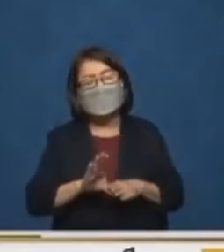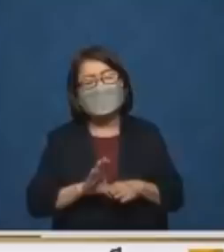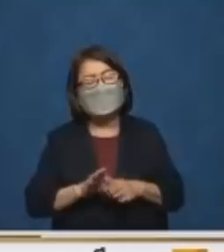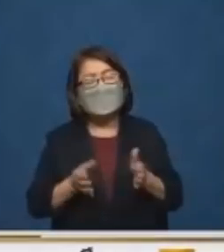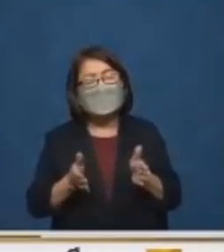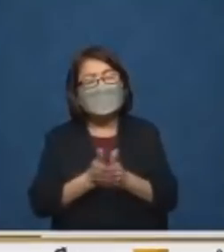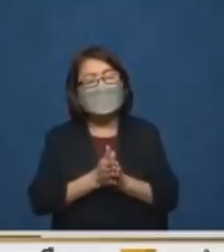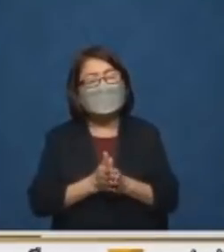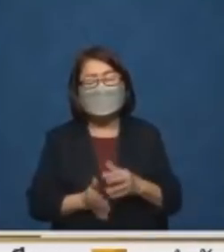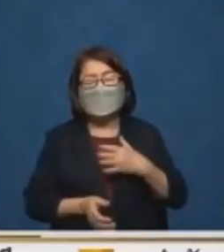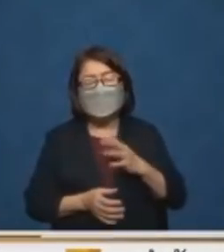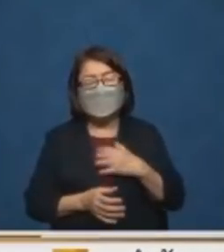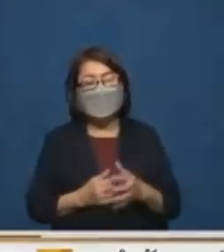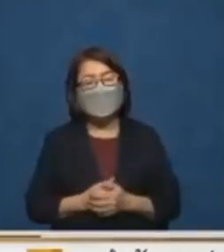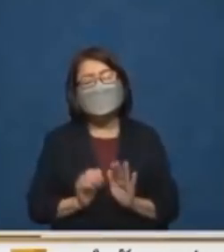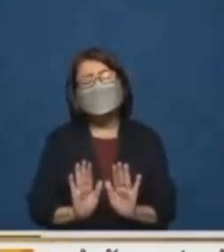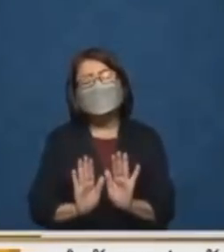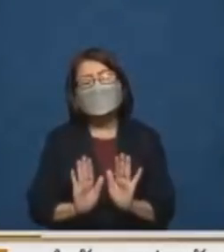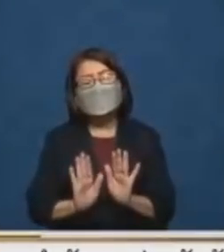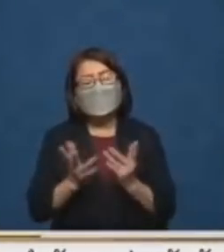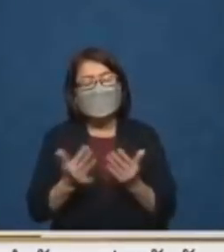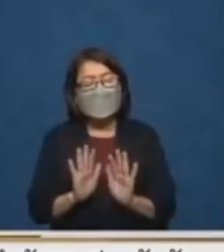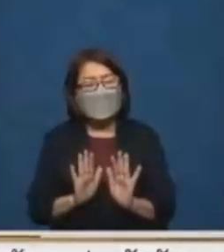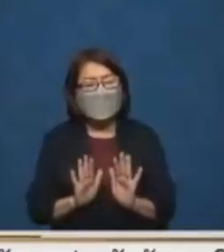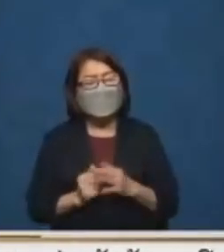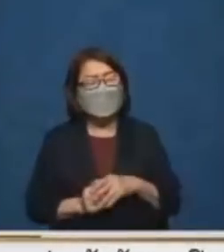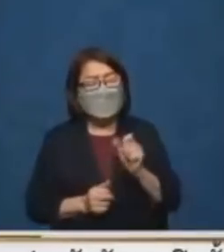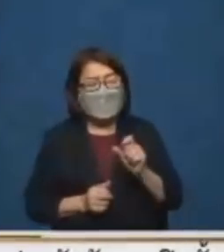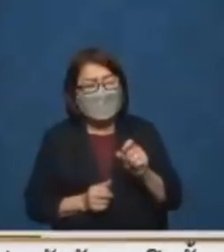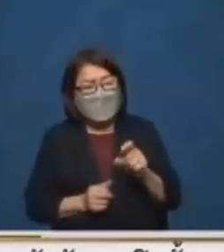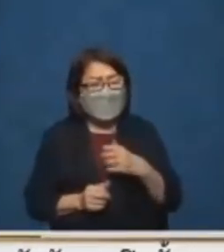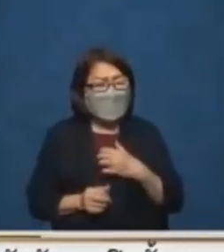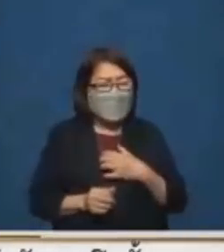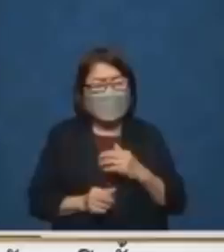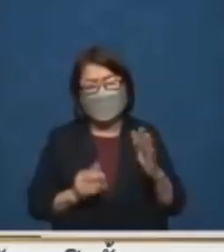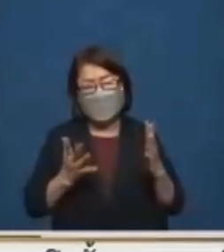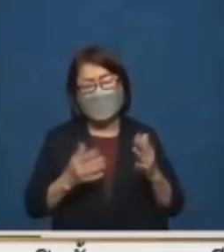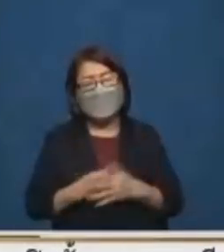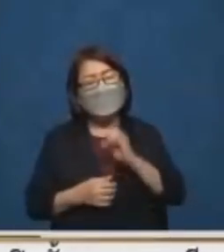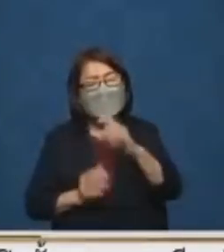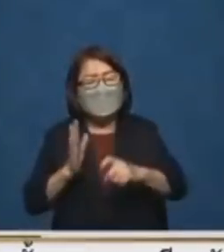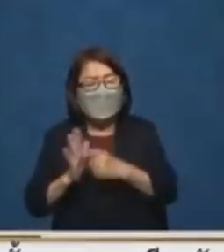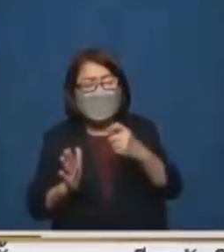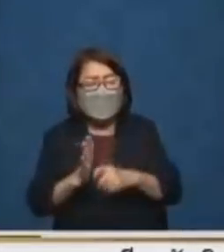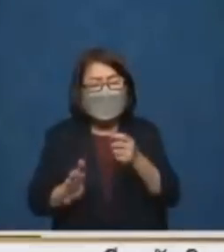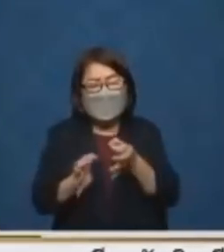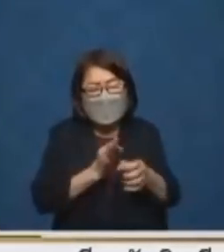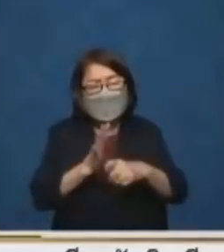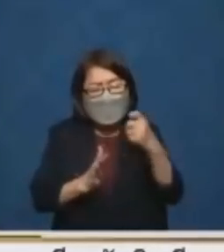ต้นชะลอและไม่เรีบเร่งทจะเข้าโครงการ COVECอ้างเหตุผลต่ๆนานา